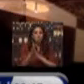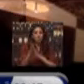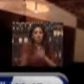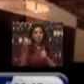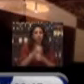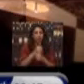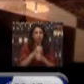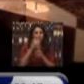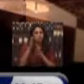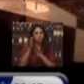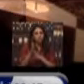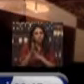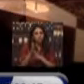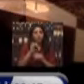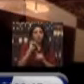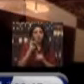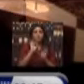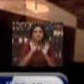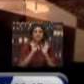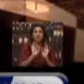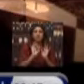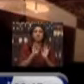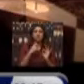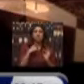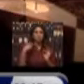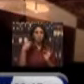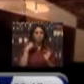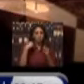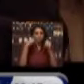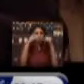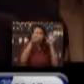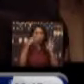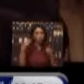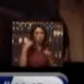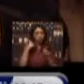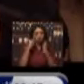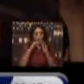وحاجة ما أقدرش أفرط فيها،